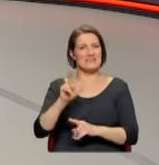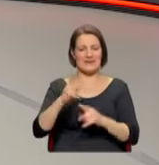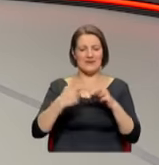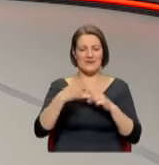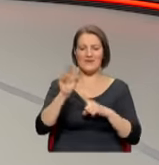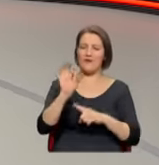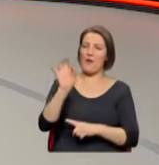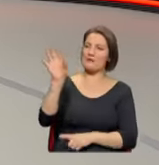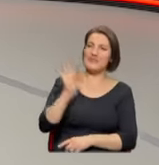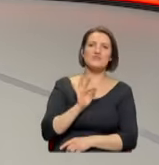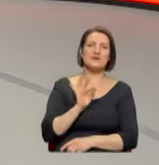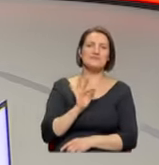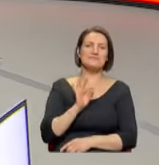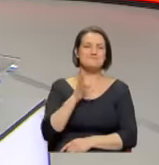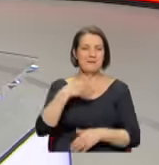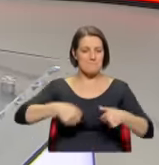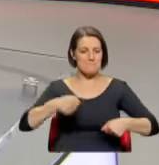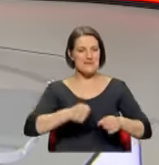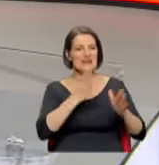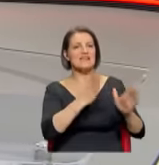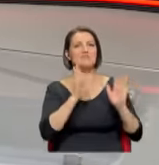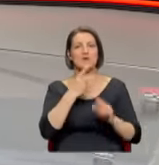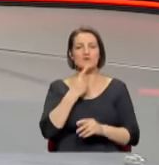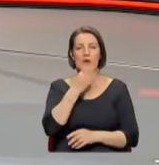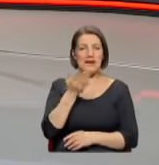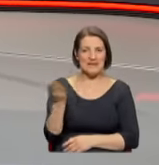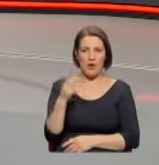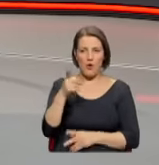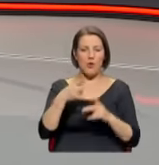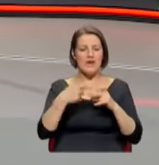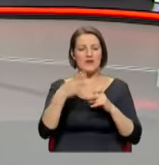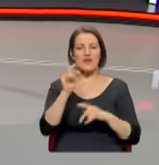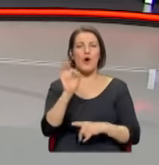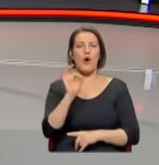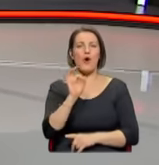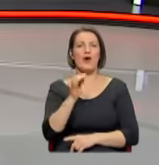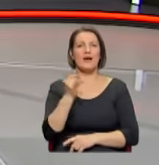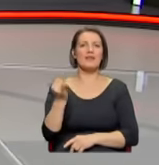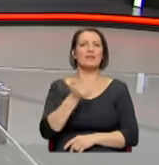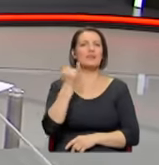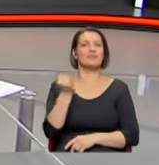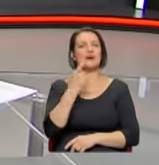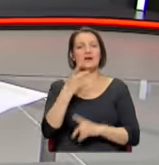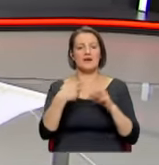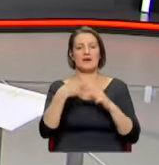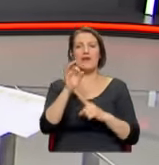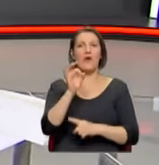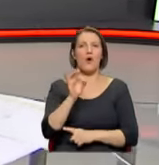Rio'yu seçiyor bir de. Yani pazara gidemiyoruz diyor tabii emekliler. O da onunla dalga geçiyor. Rio'dan